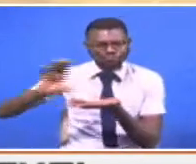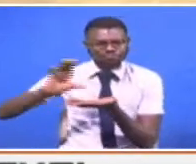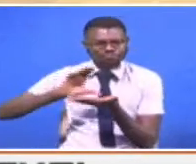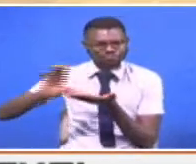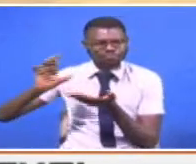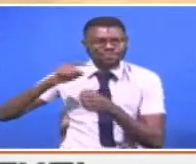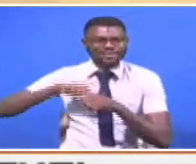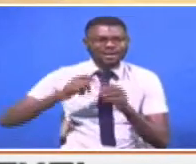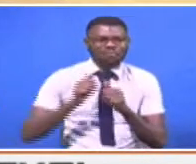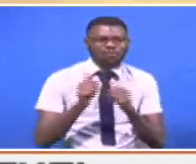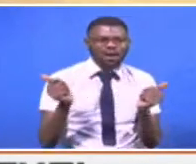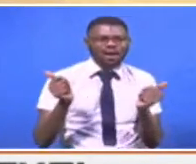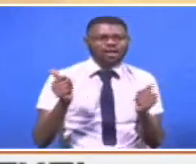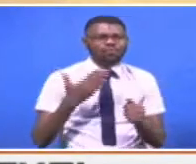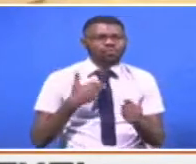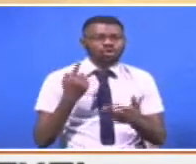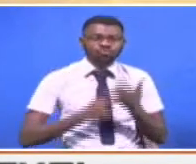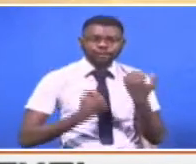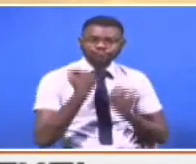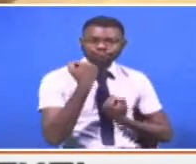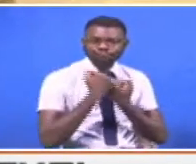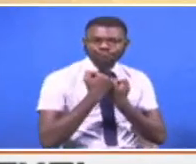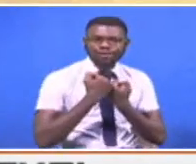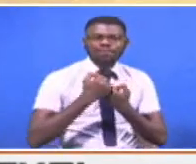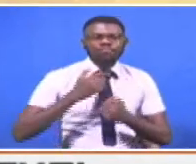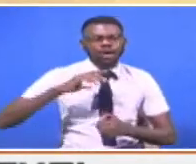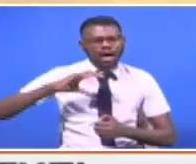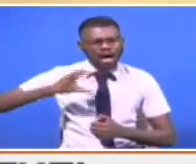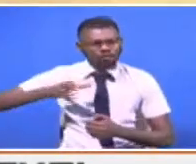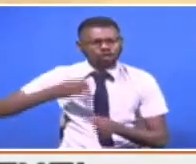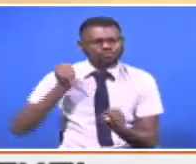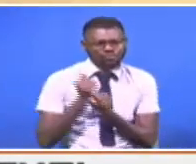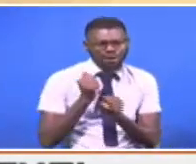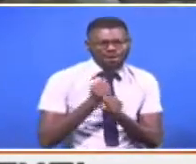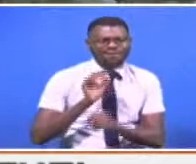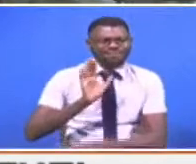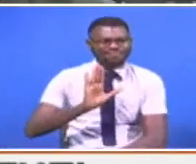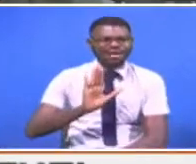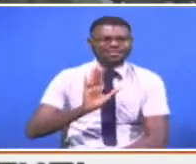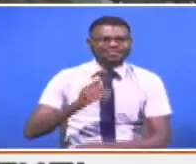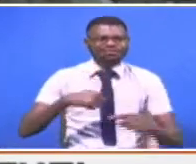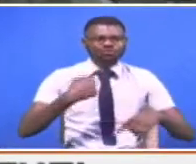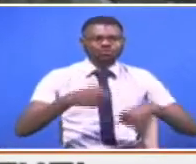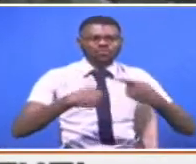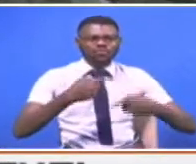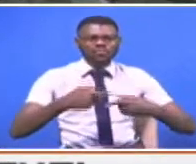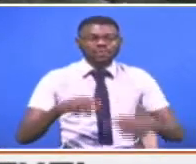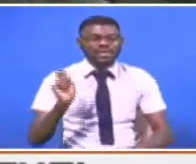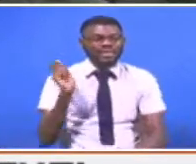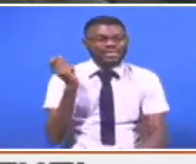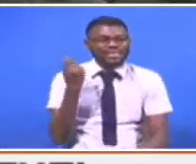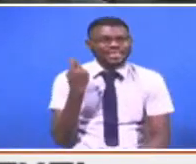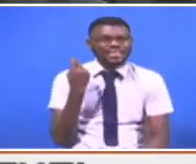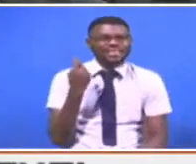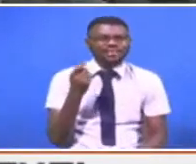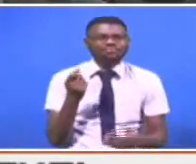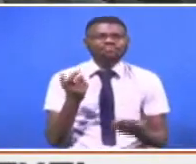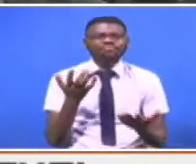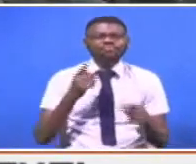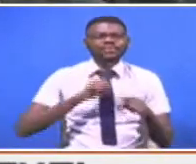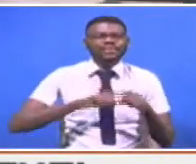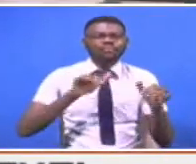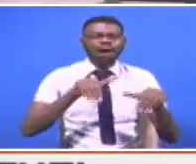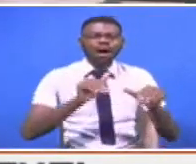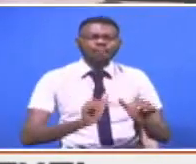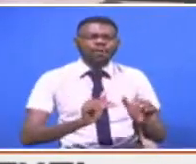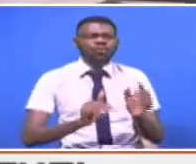on time so that we can support the counties to do what they have to do. Rais amezungumza haya wakati wa mazishi ya marehemu